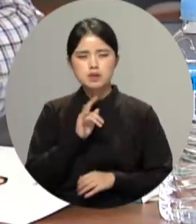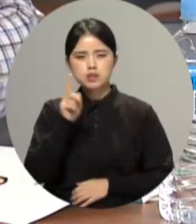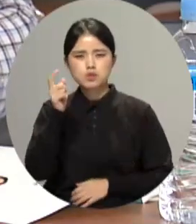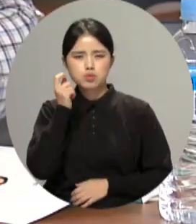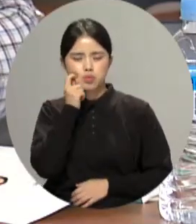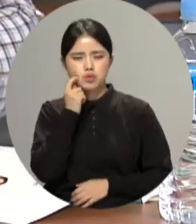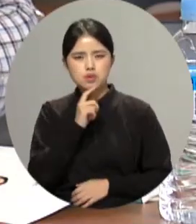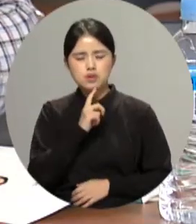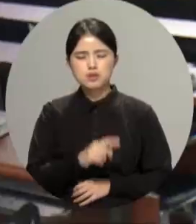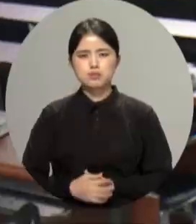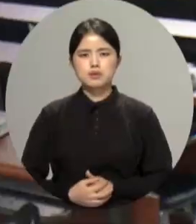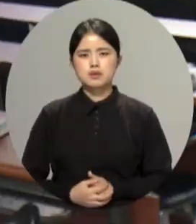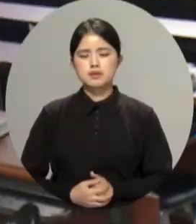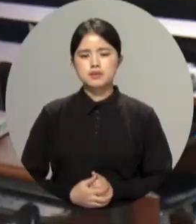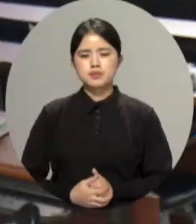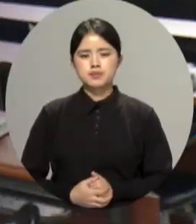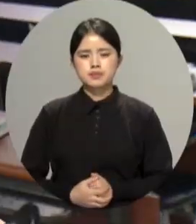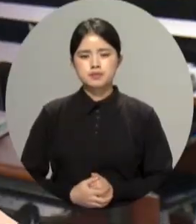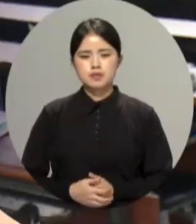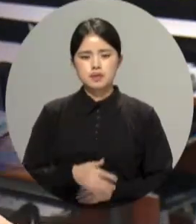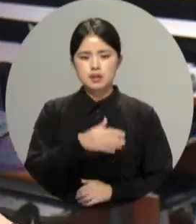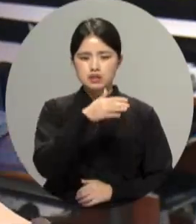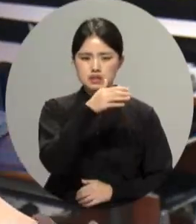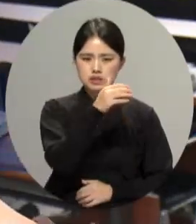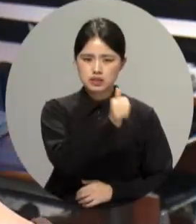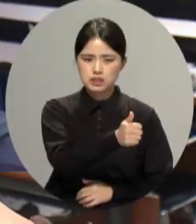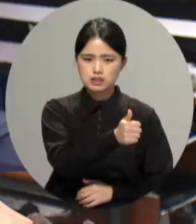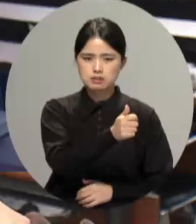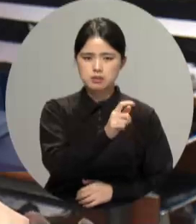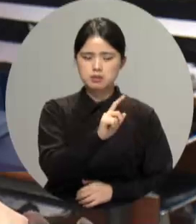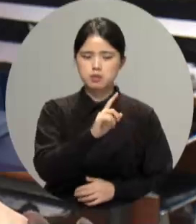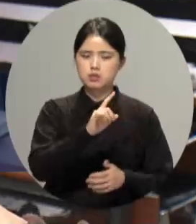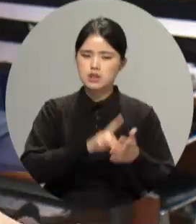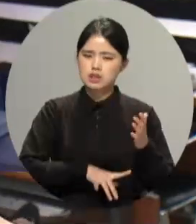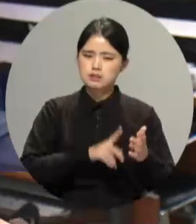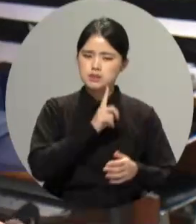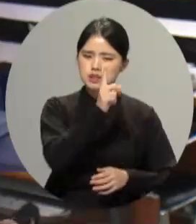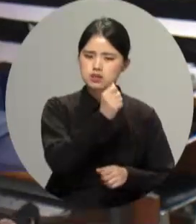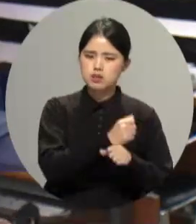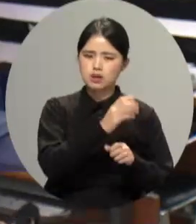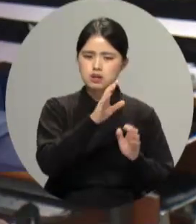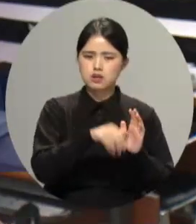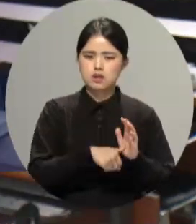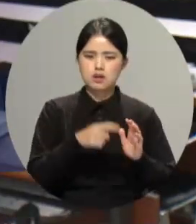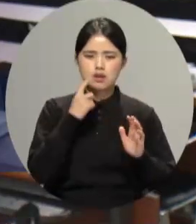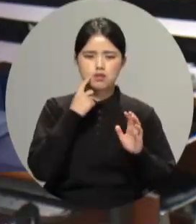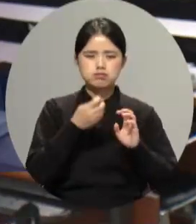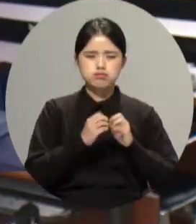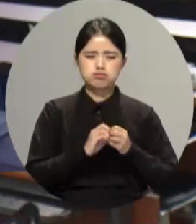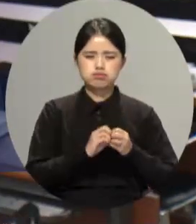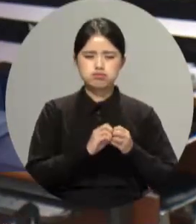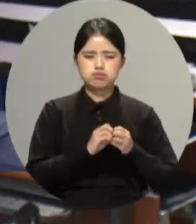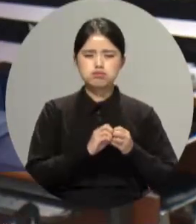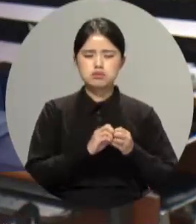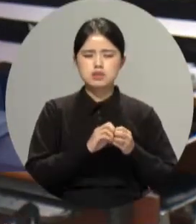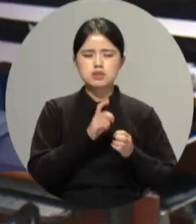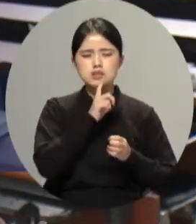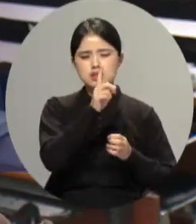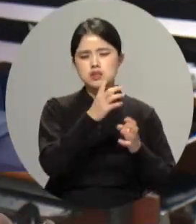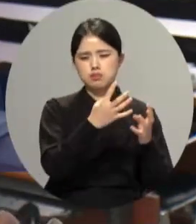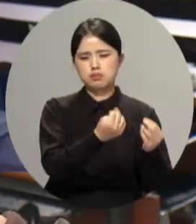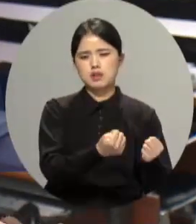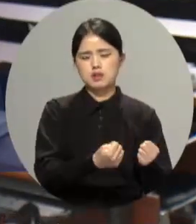것이 현실입니다. 근데 사장님이 조금 세금 신청할 때 허위 세금 신청은